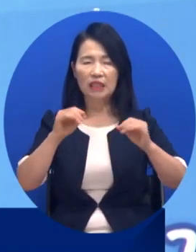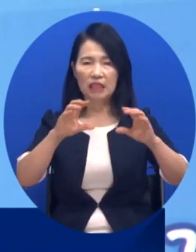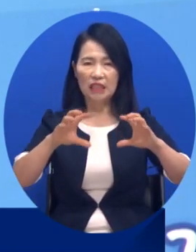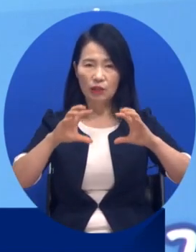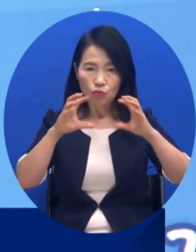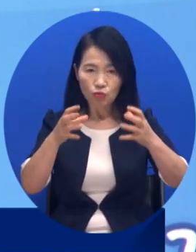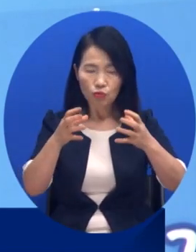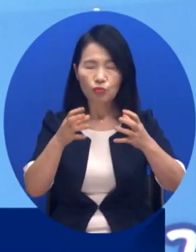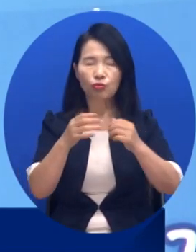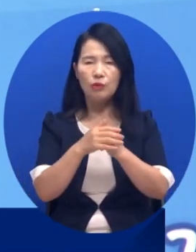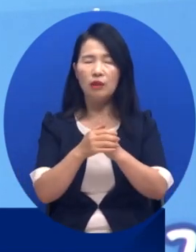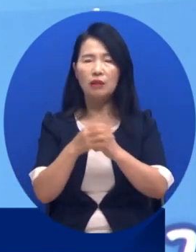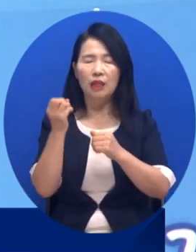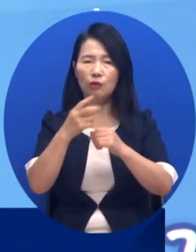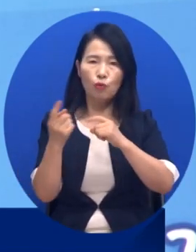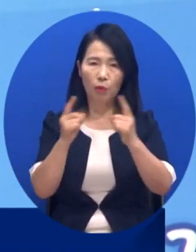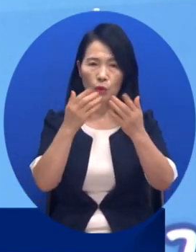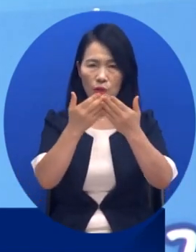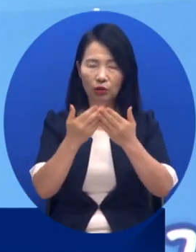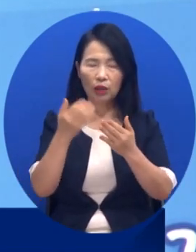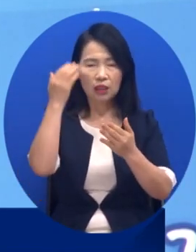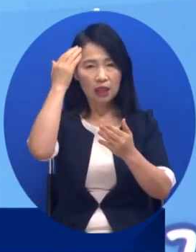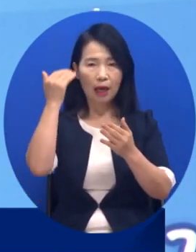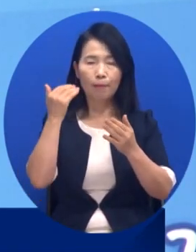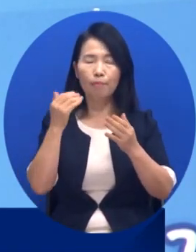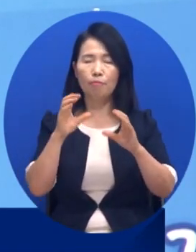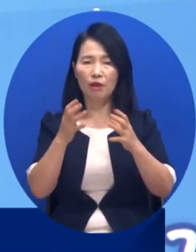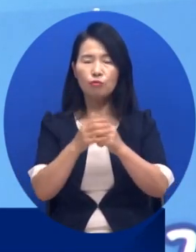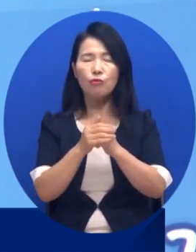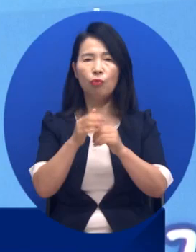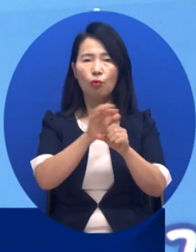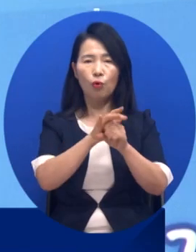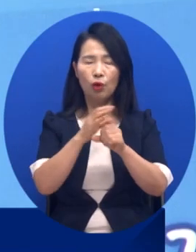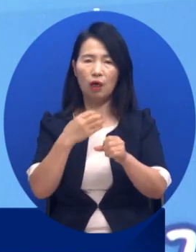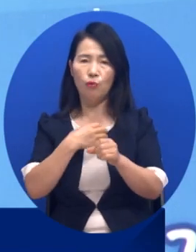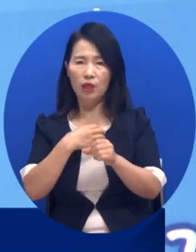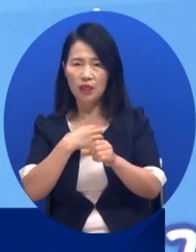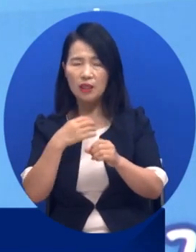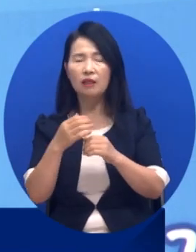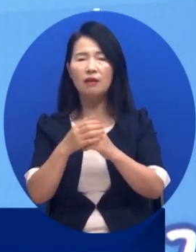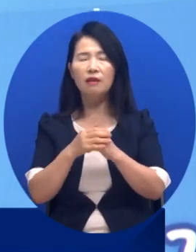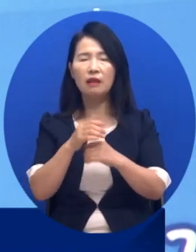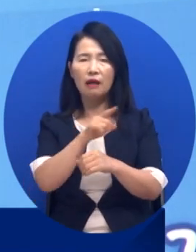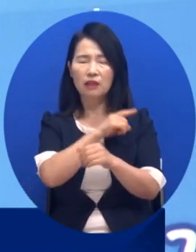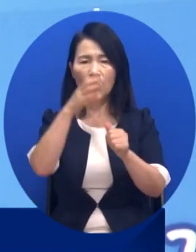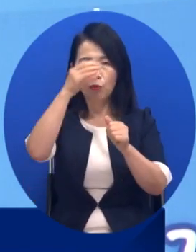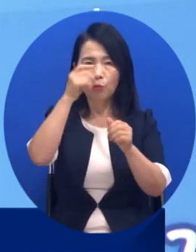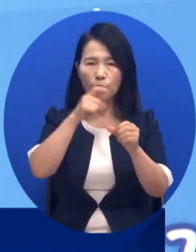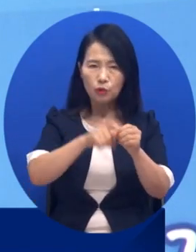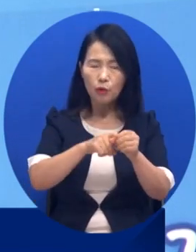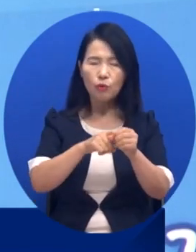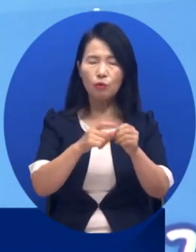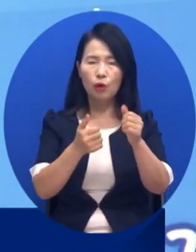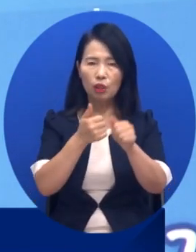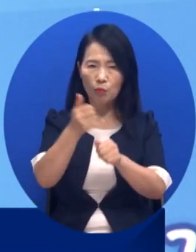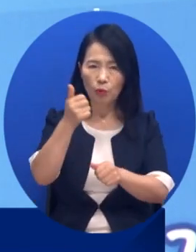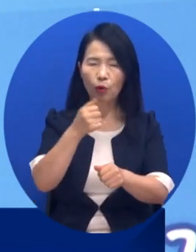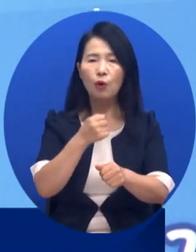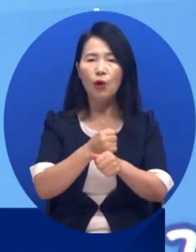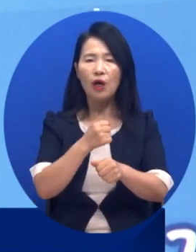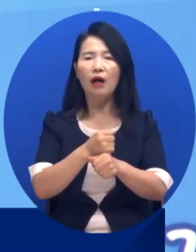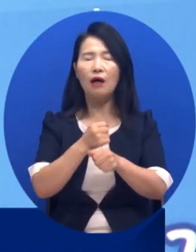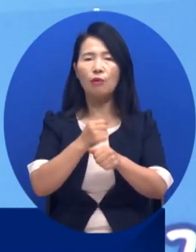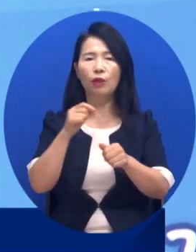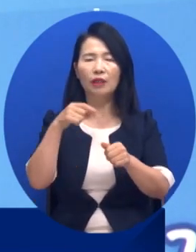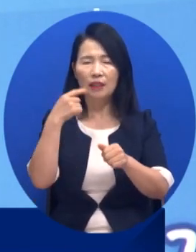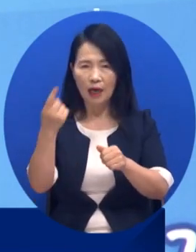주시고 대한민국이 코로나 위기를 가장 모범적으로 극복하고 포스트 코로나 세계를 선도하는